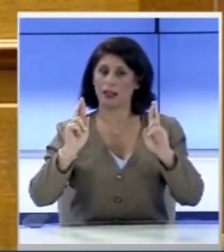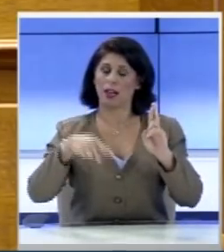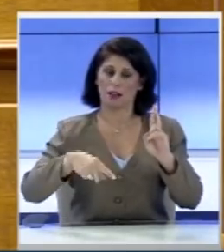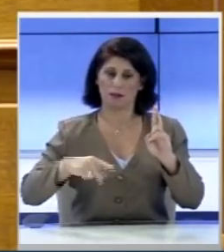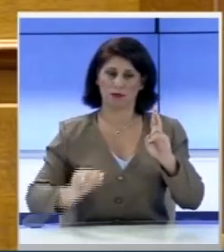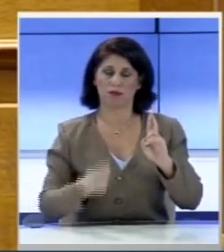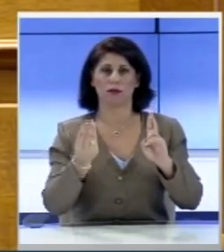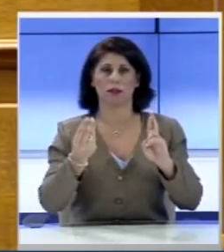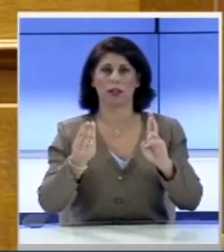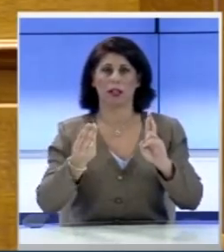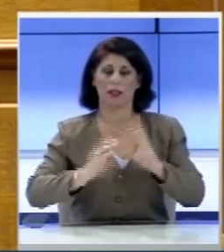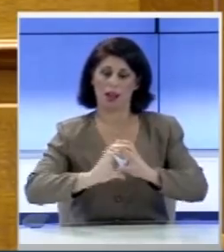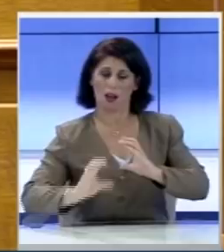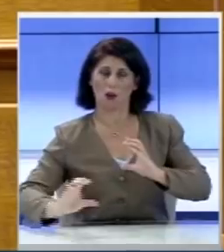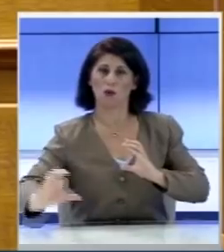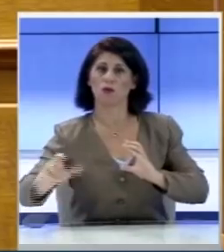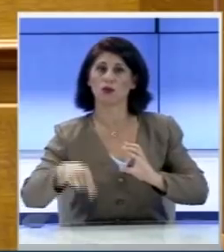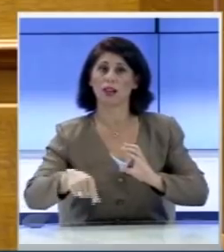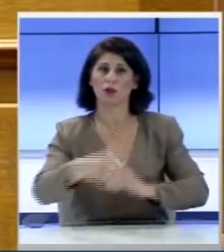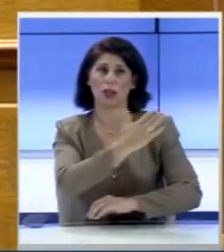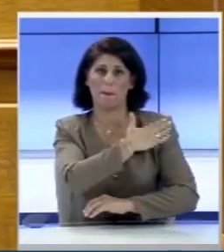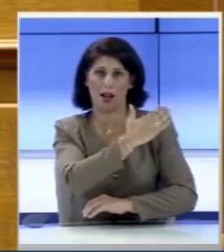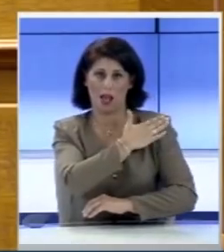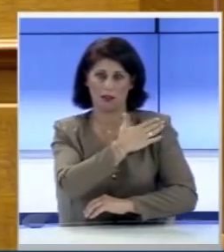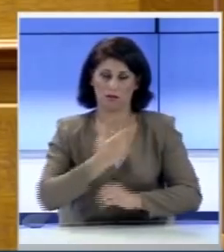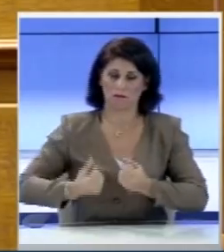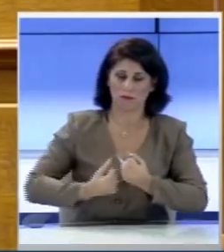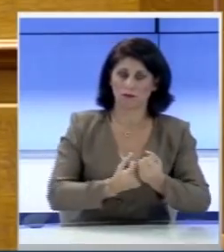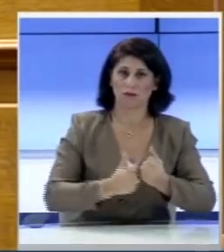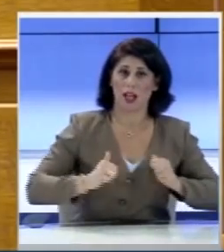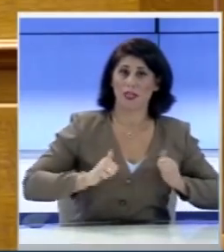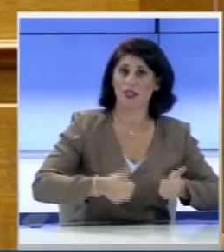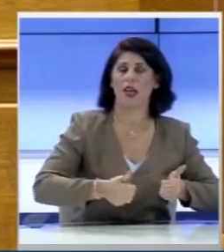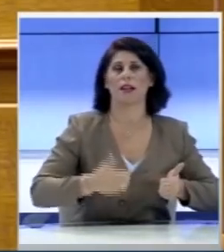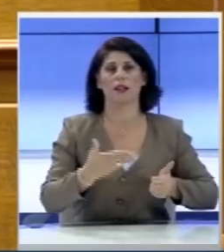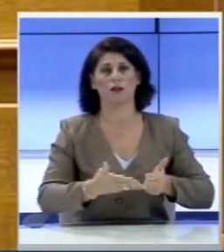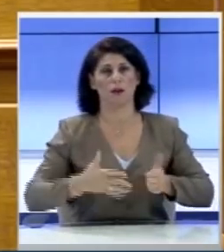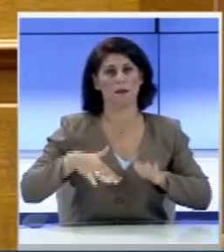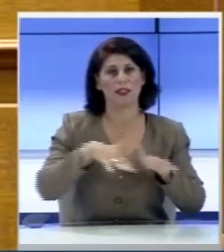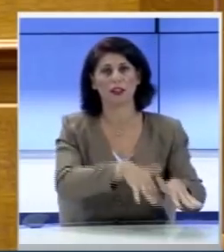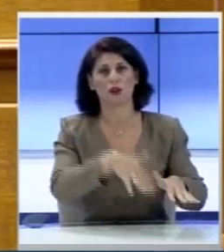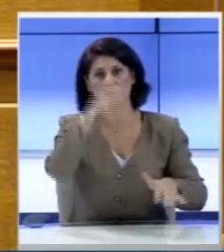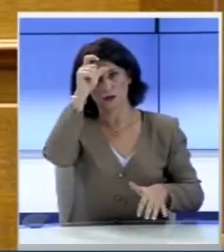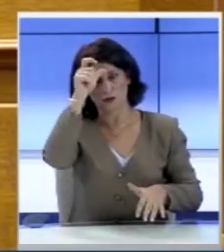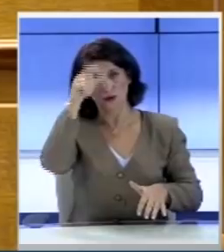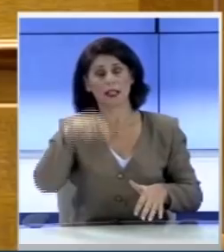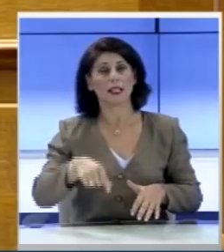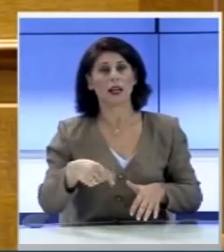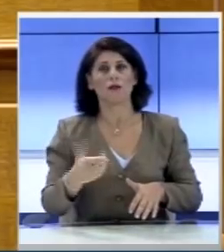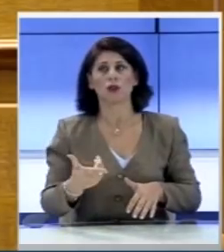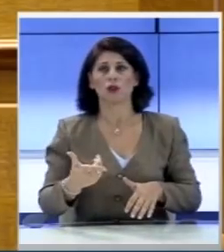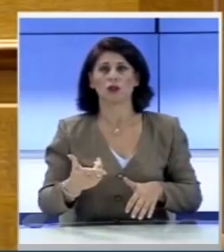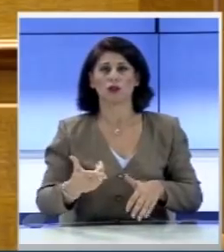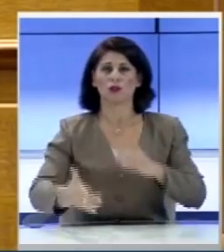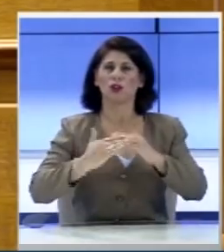αγωγούς. Γι' αυτό και κάνουν πλάτες ή και ενθαρρύνουν την επιθετικότητα της Τουρκίας, γι' αυτό το στρώνουν